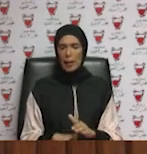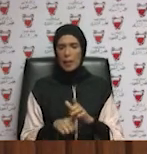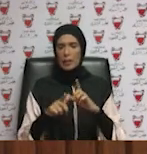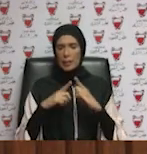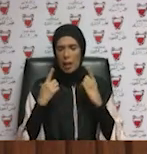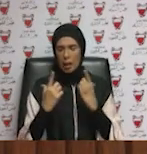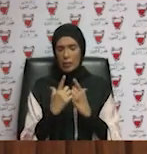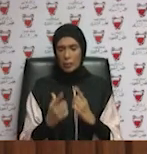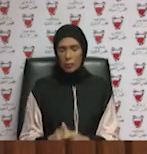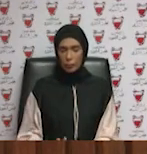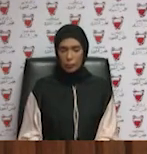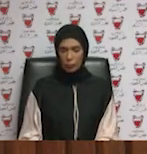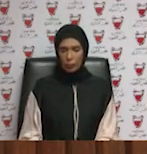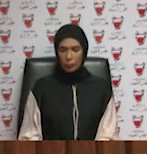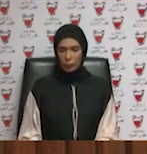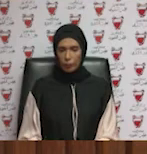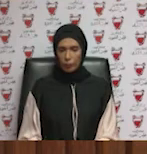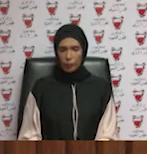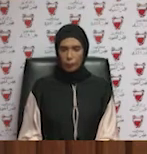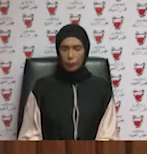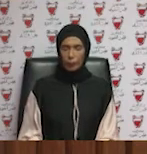خالد المسقطي تفضل.